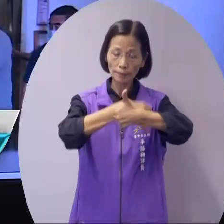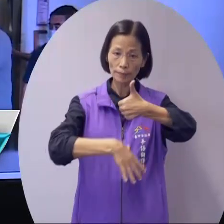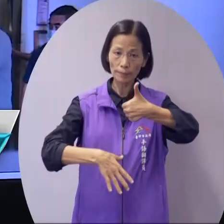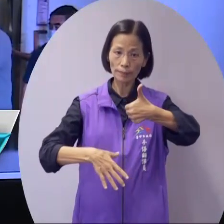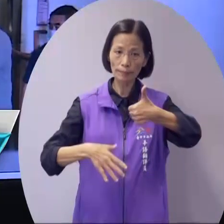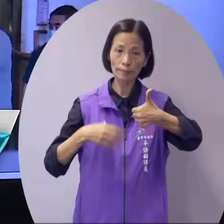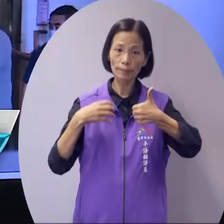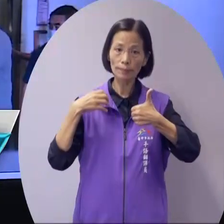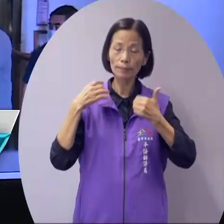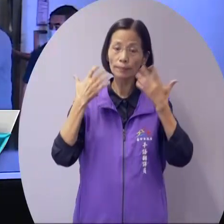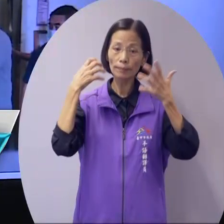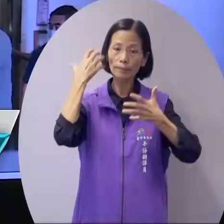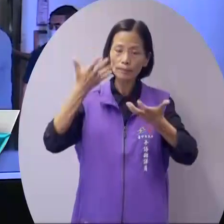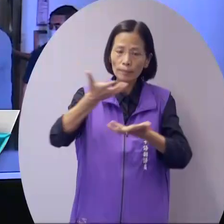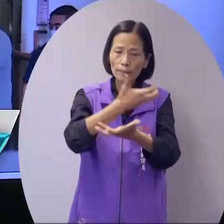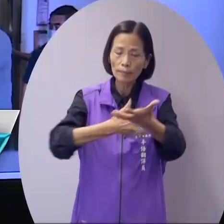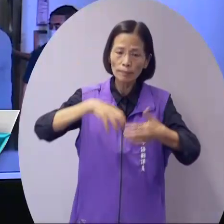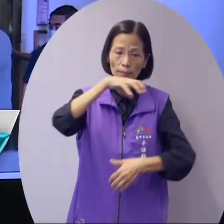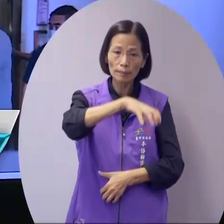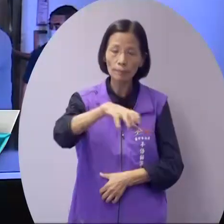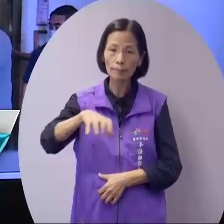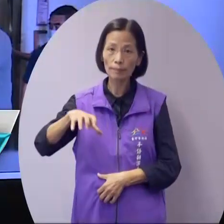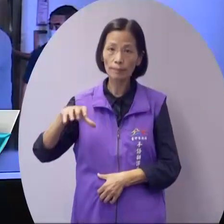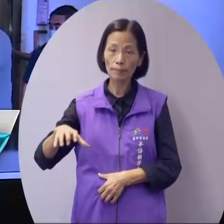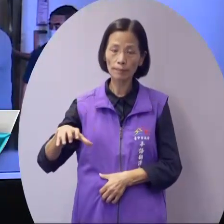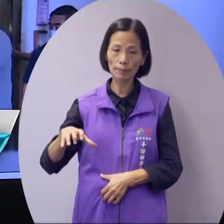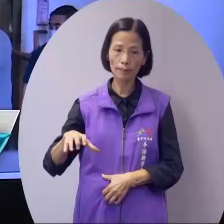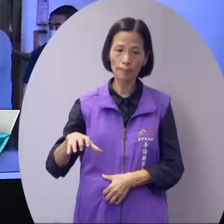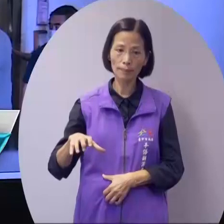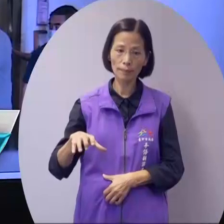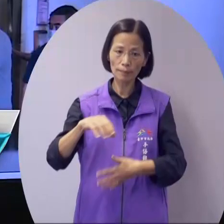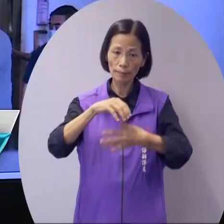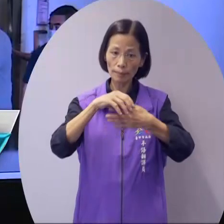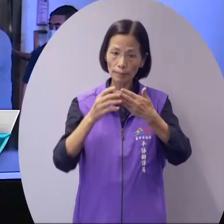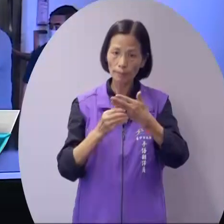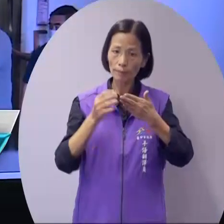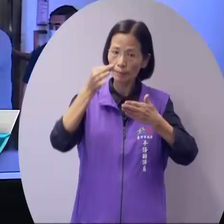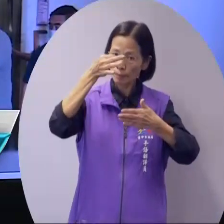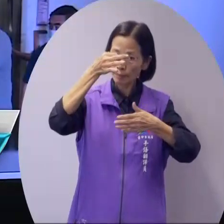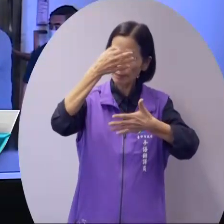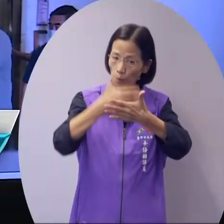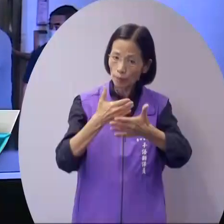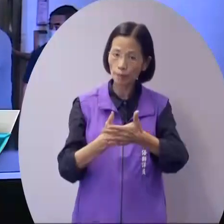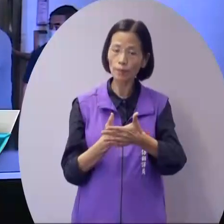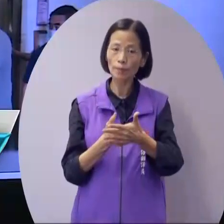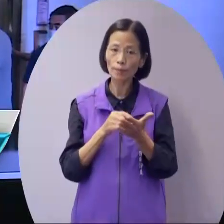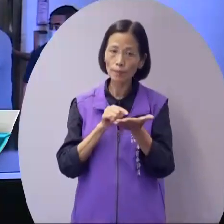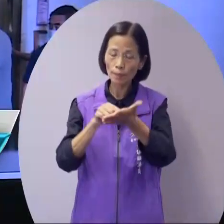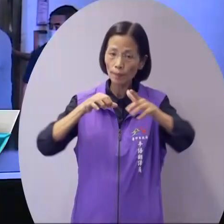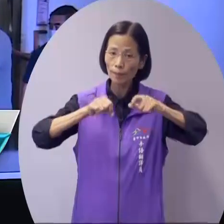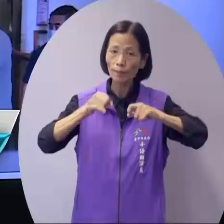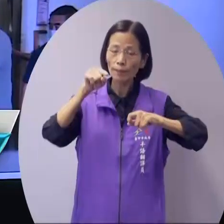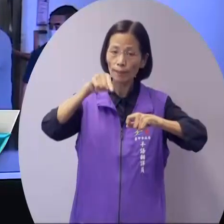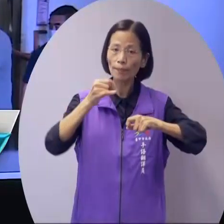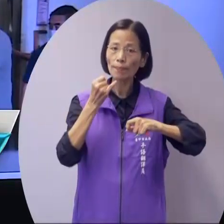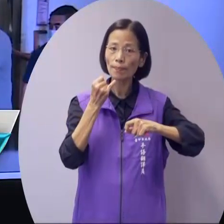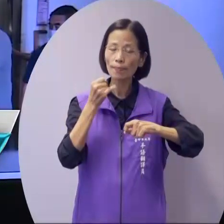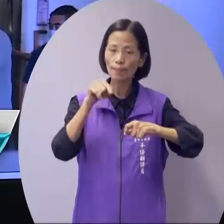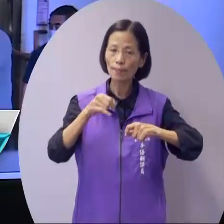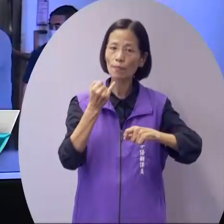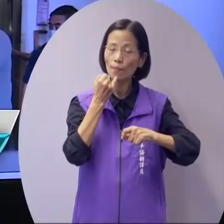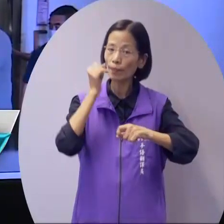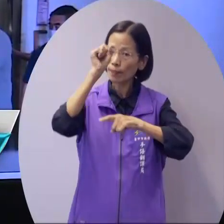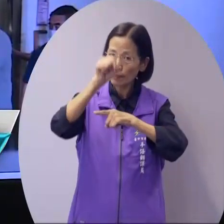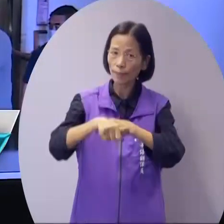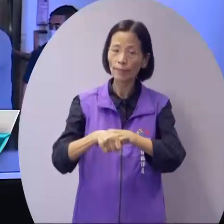批发市场相关场地的使用费的减收方案，希望这减收方案能够核定以